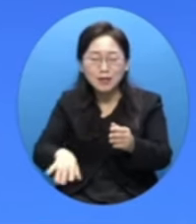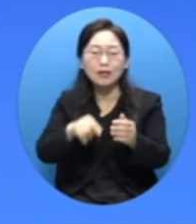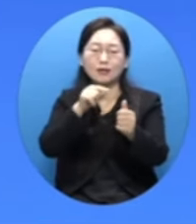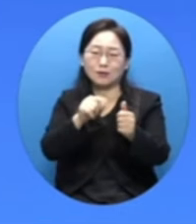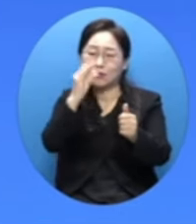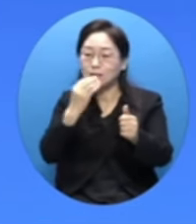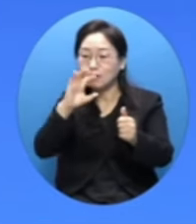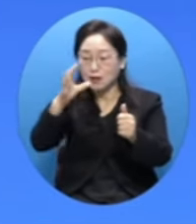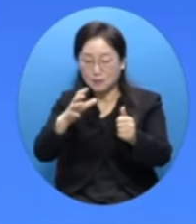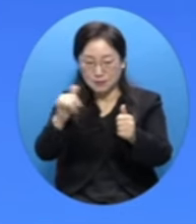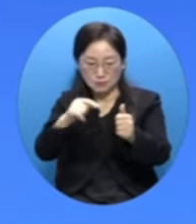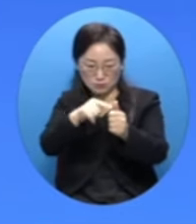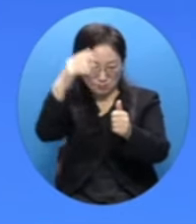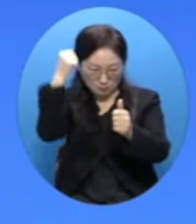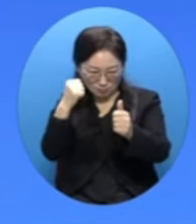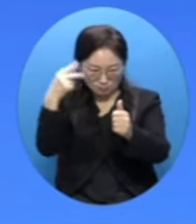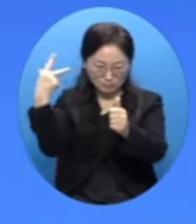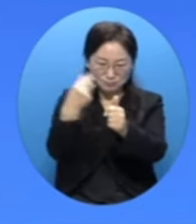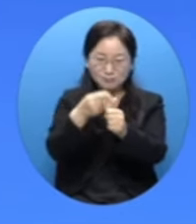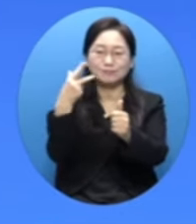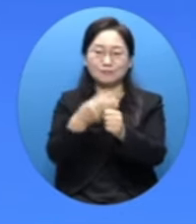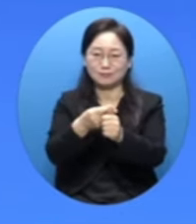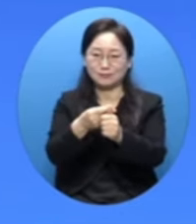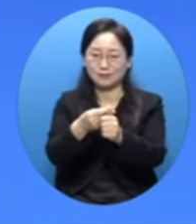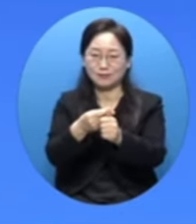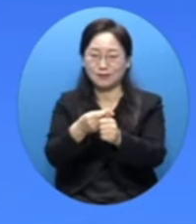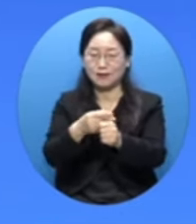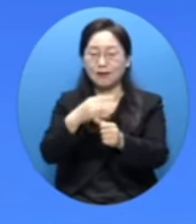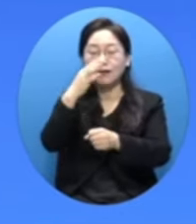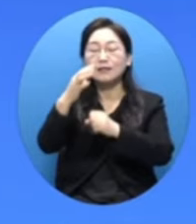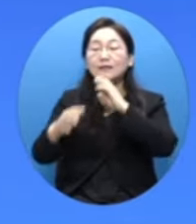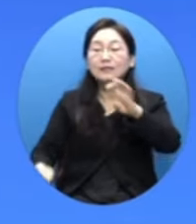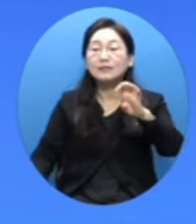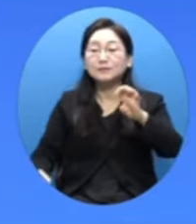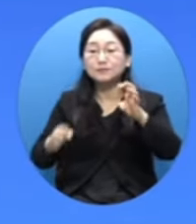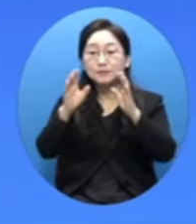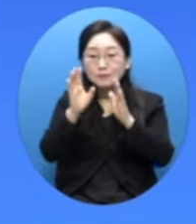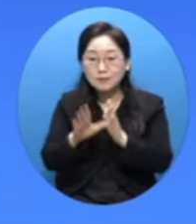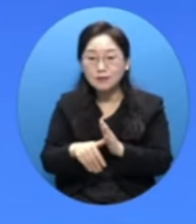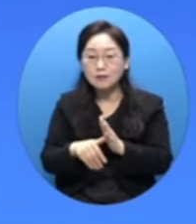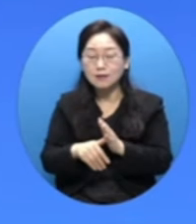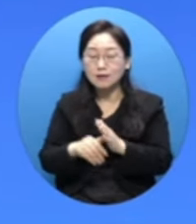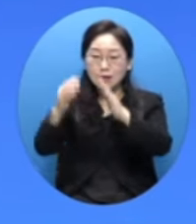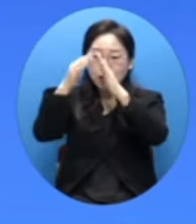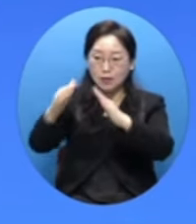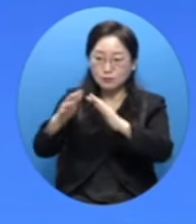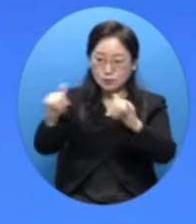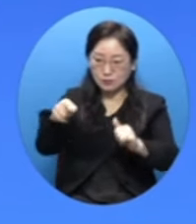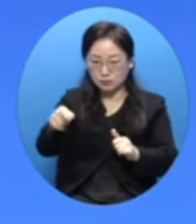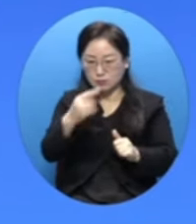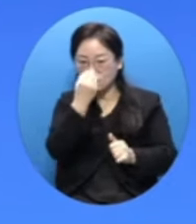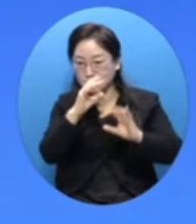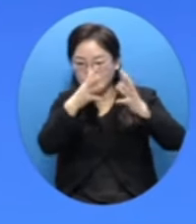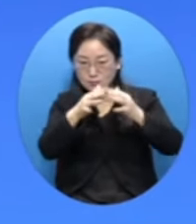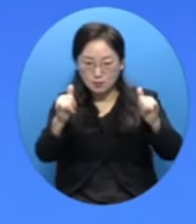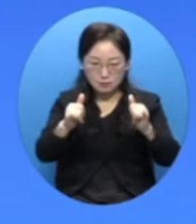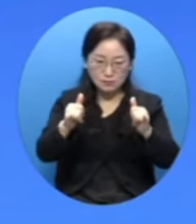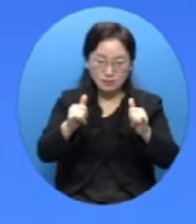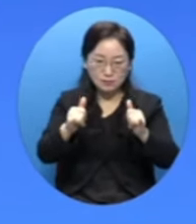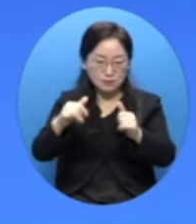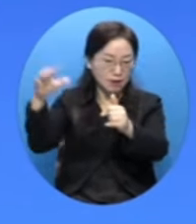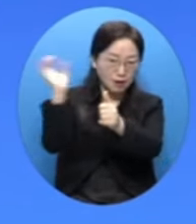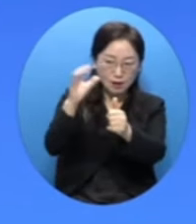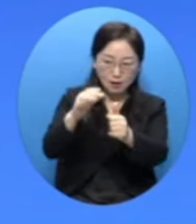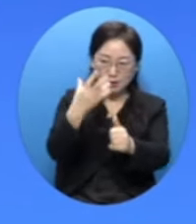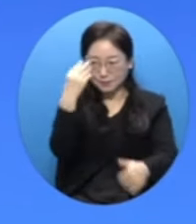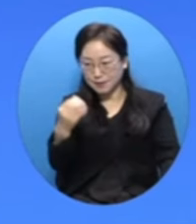이스라엘 백성인 것을 잊지 말아야 된다. 그가 40이 되었을 때 애굽 사람이 이스라엘 사람을 괴롭히는 걸